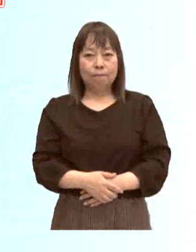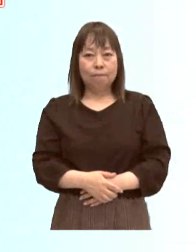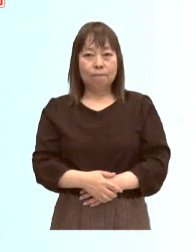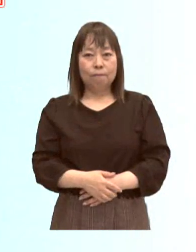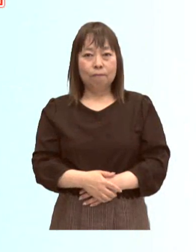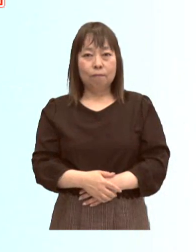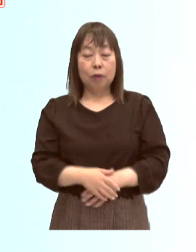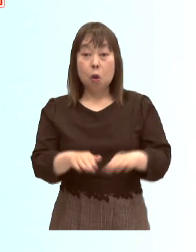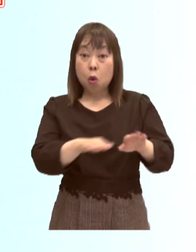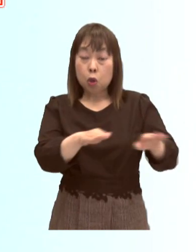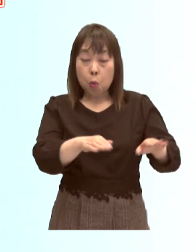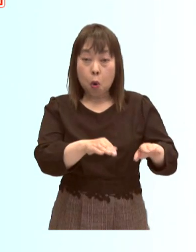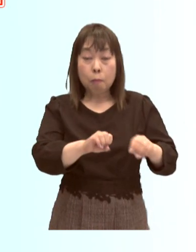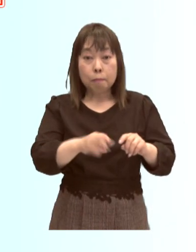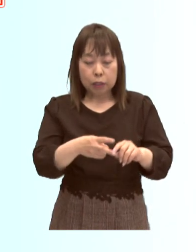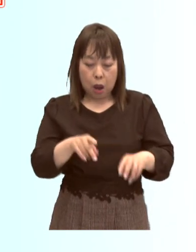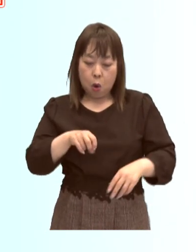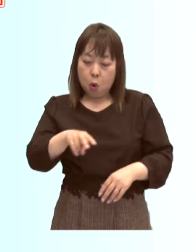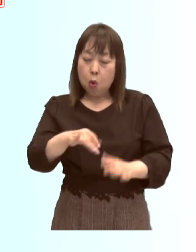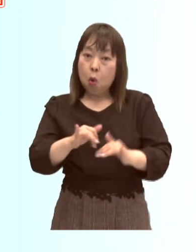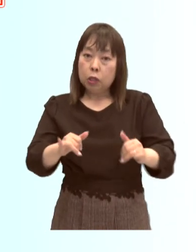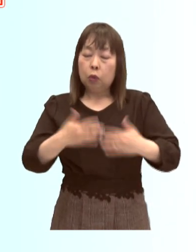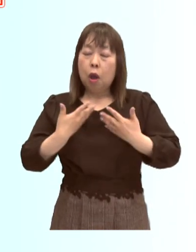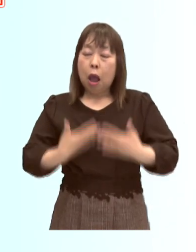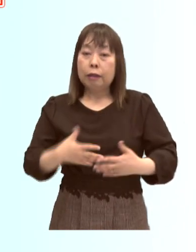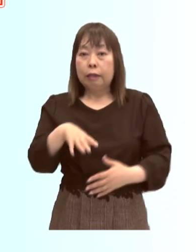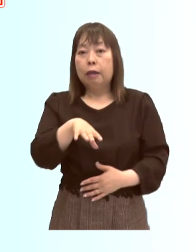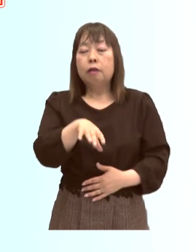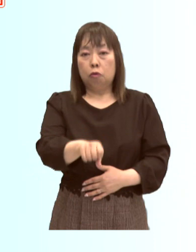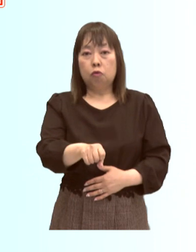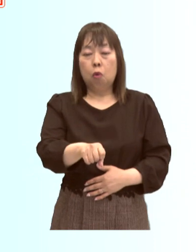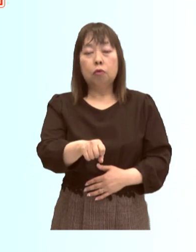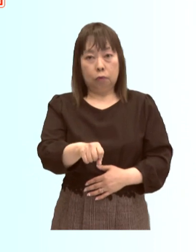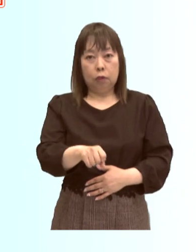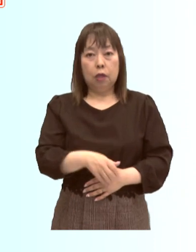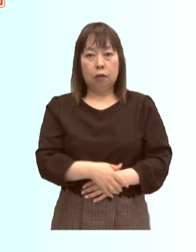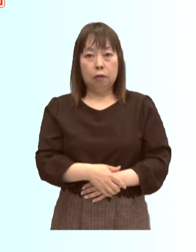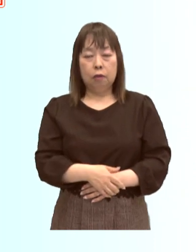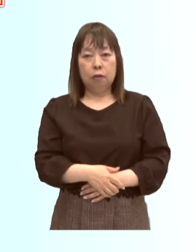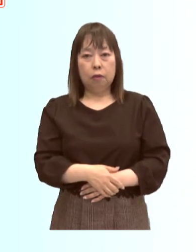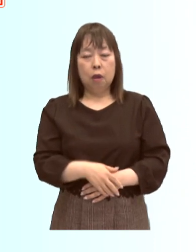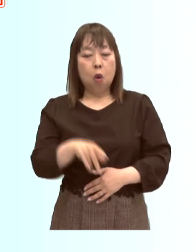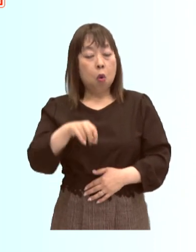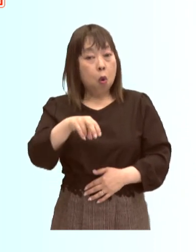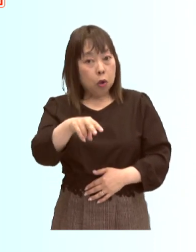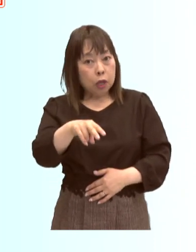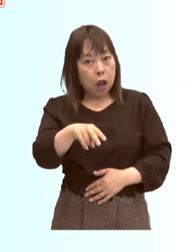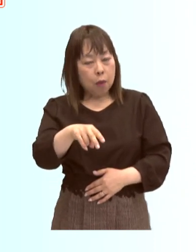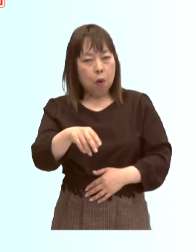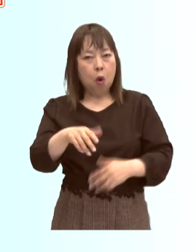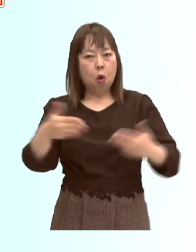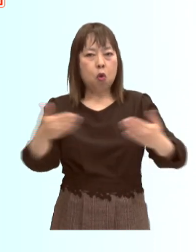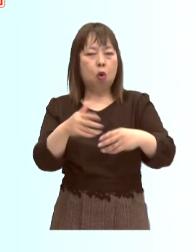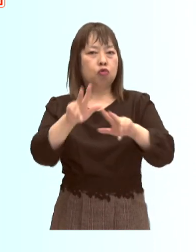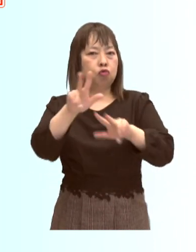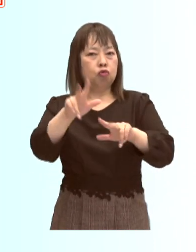子どもをはじめとする歩行者の安全確保について、歩行者も交通ルールを守り